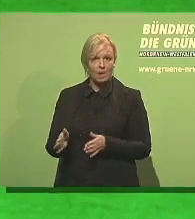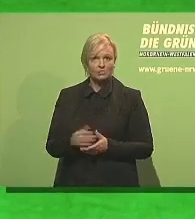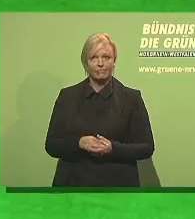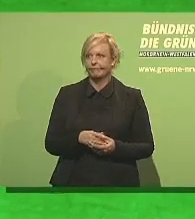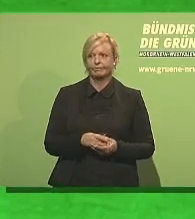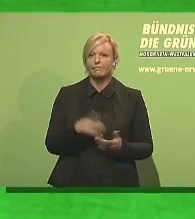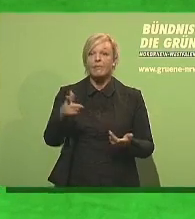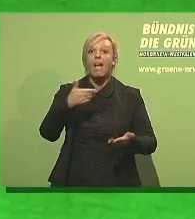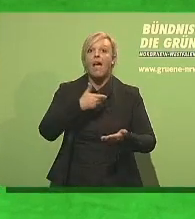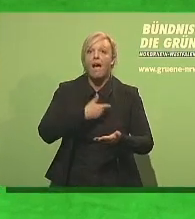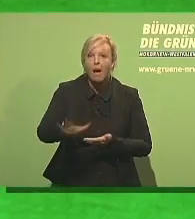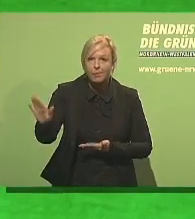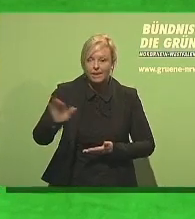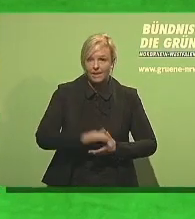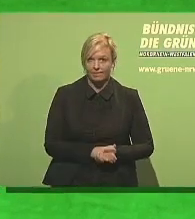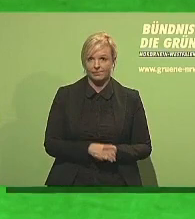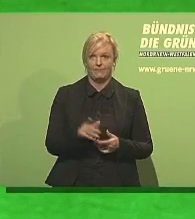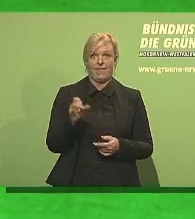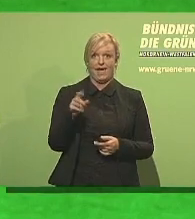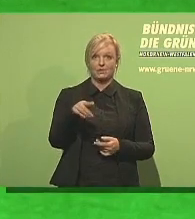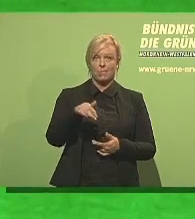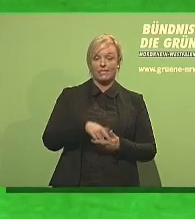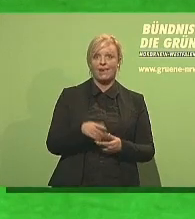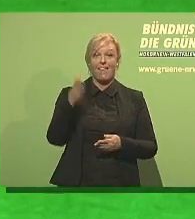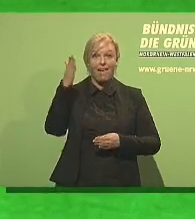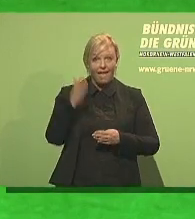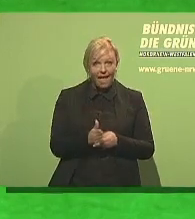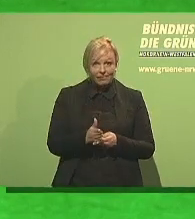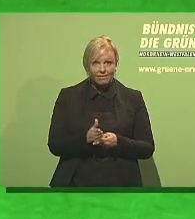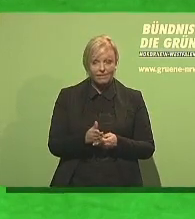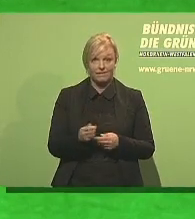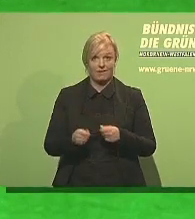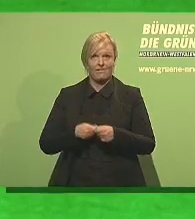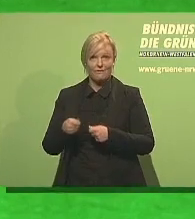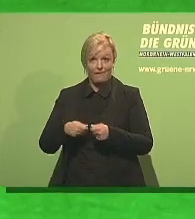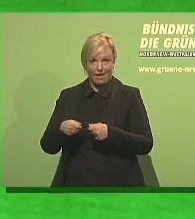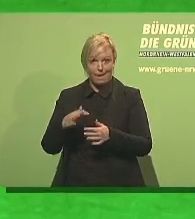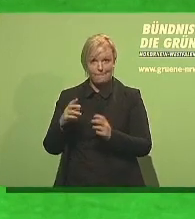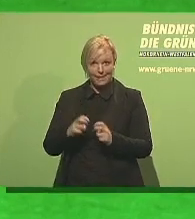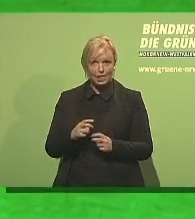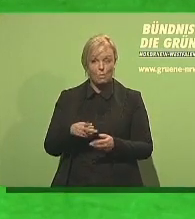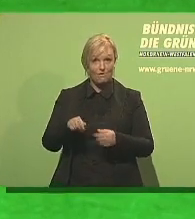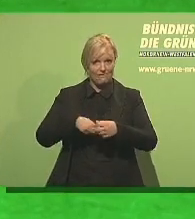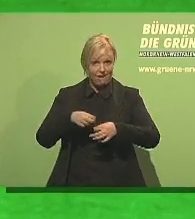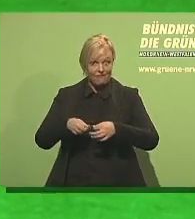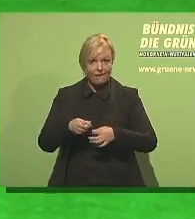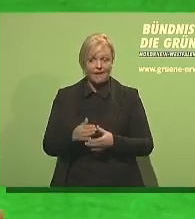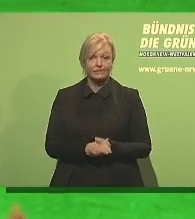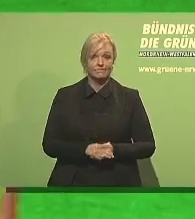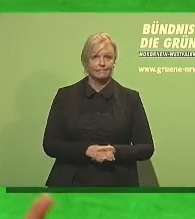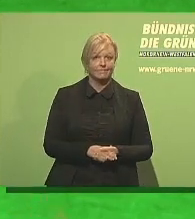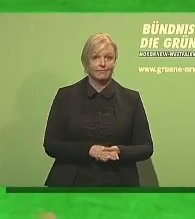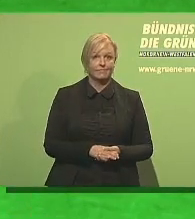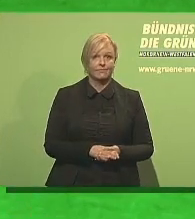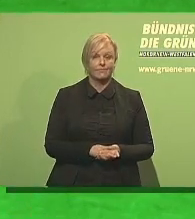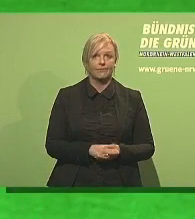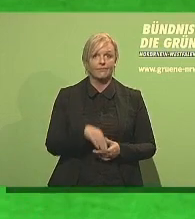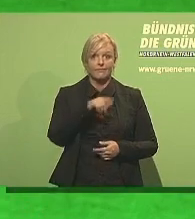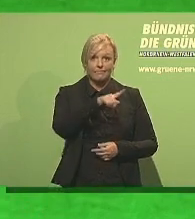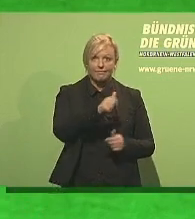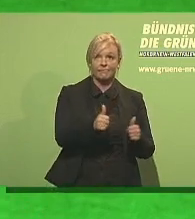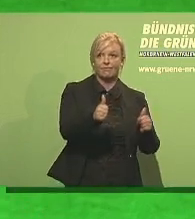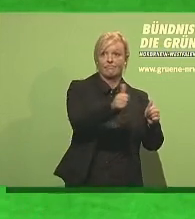wo stand die SPD am Ende des Vermittlungsverfahrens um die Arbeitslosengeld-II-Regelsätze? An der Seite der